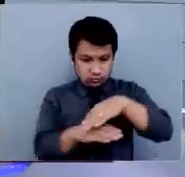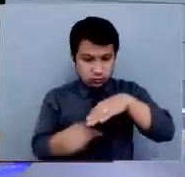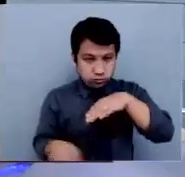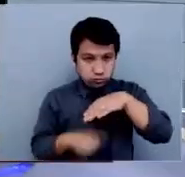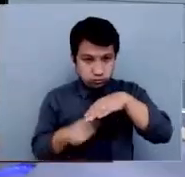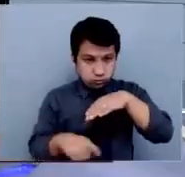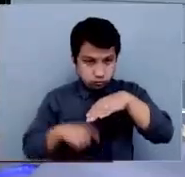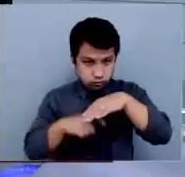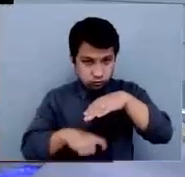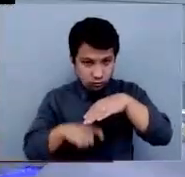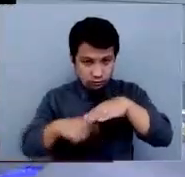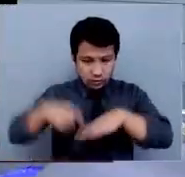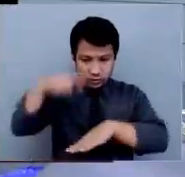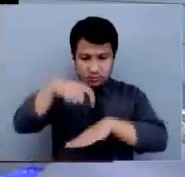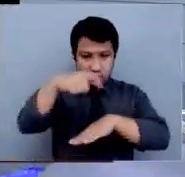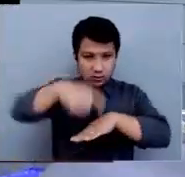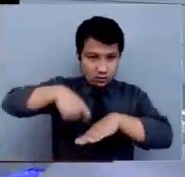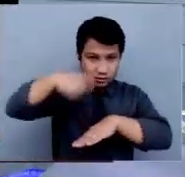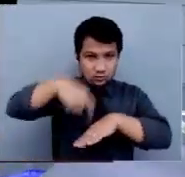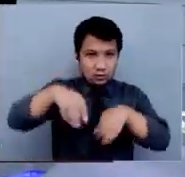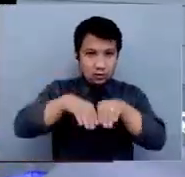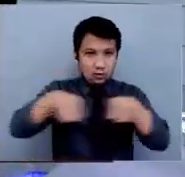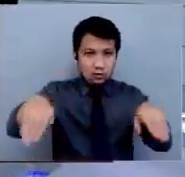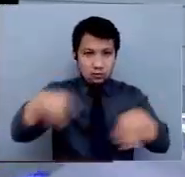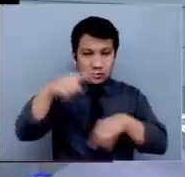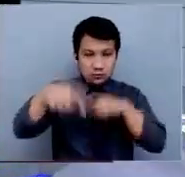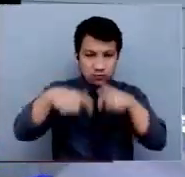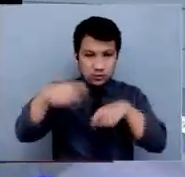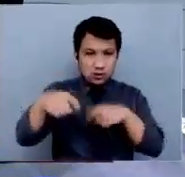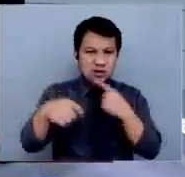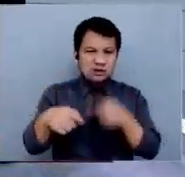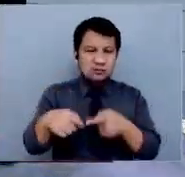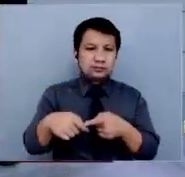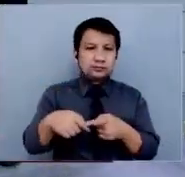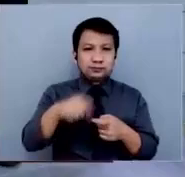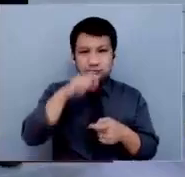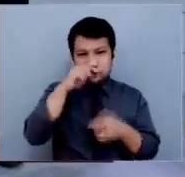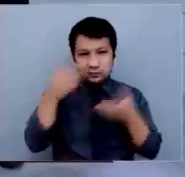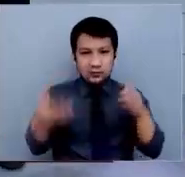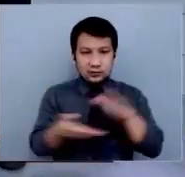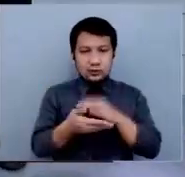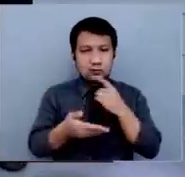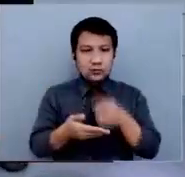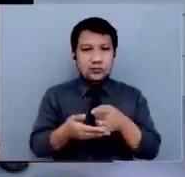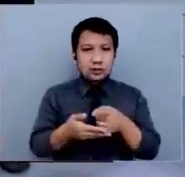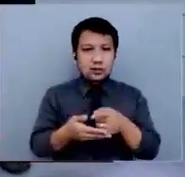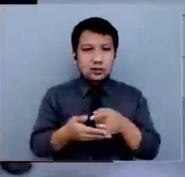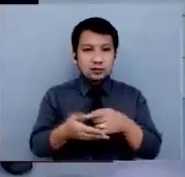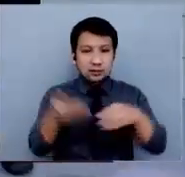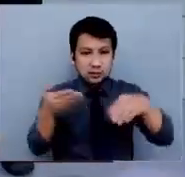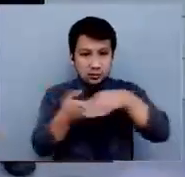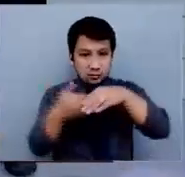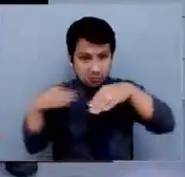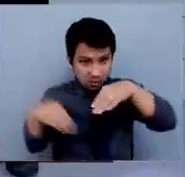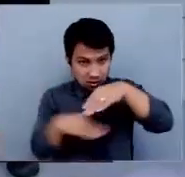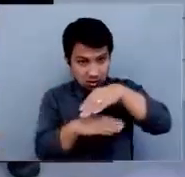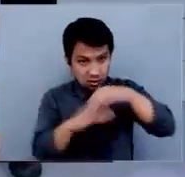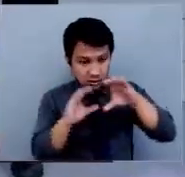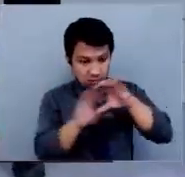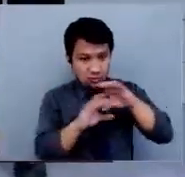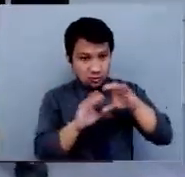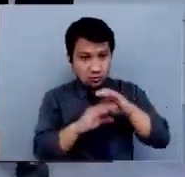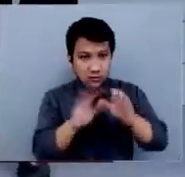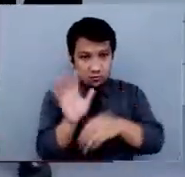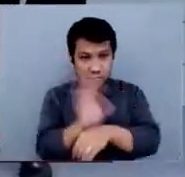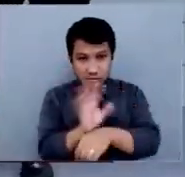kung saan kasama itong open pit mining. Yung underground mining po, yung kalimitan na nakikita natin sa mga pelikula. Yan